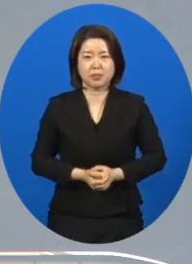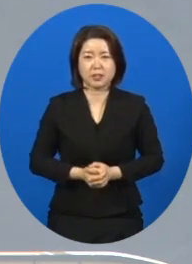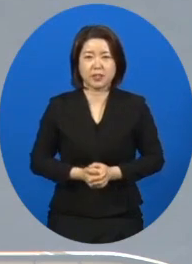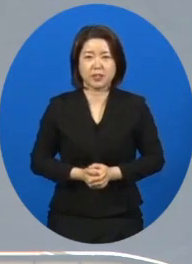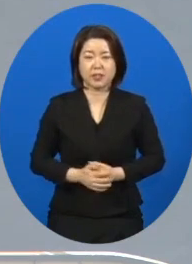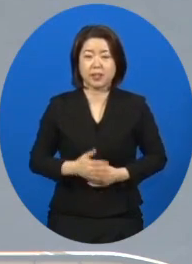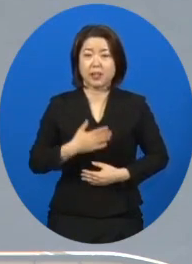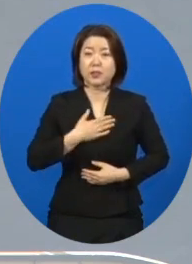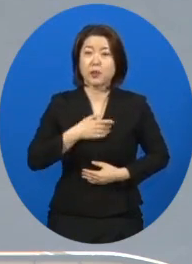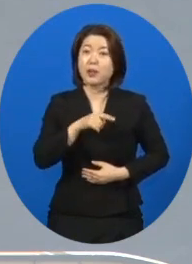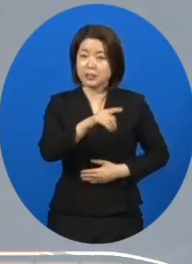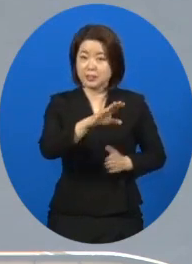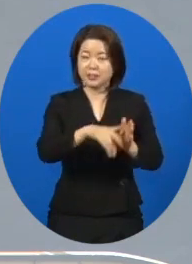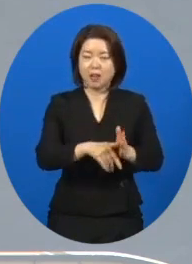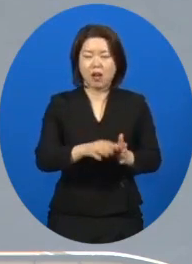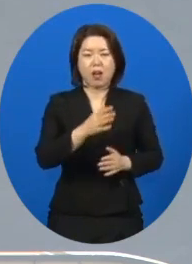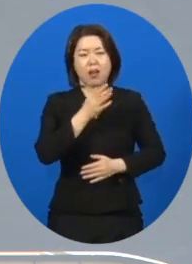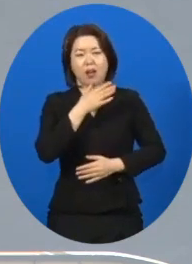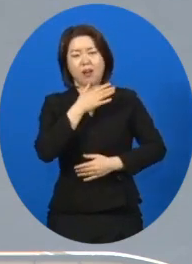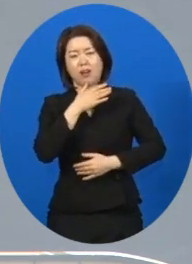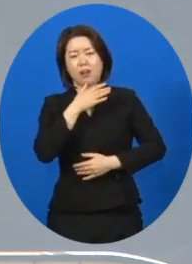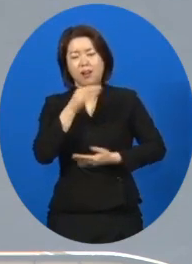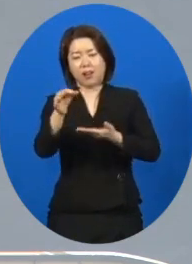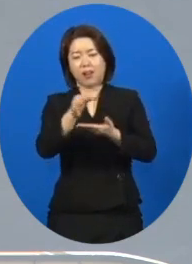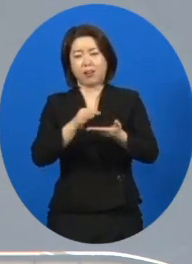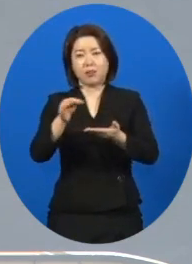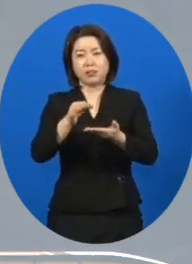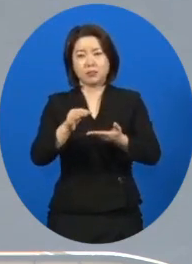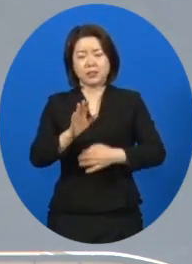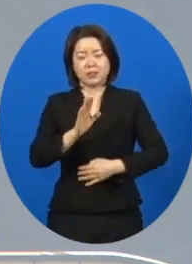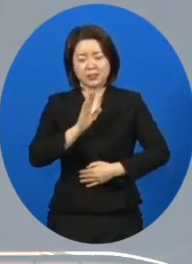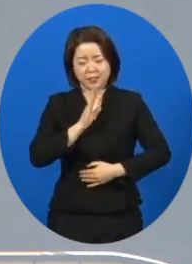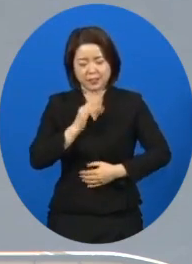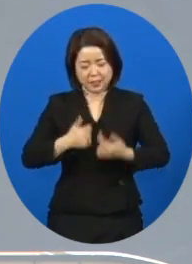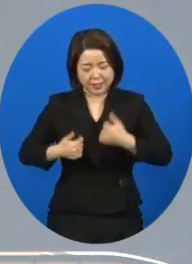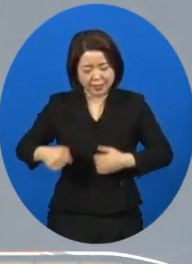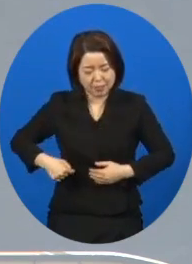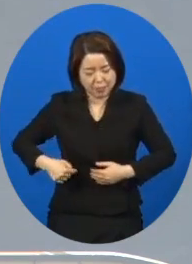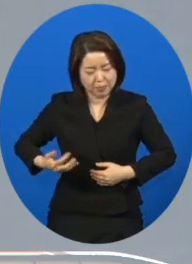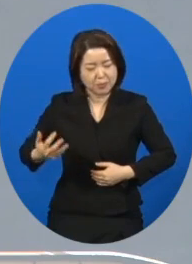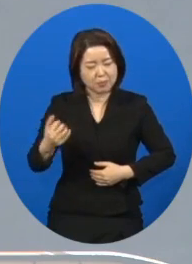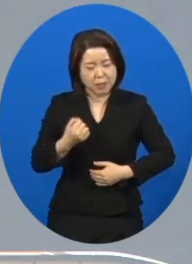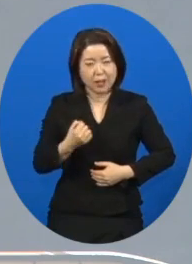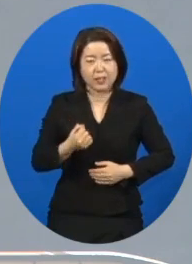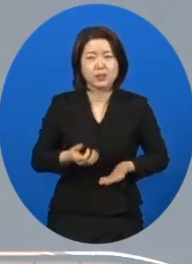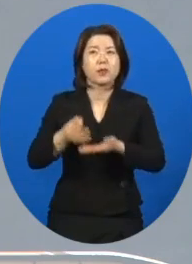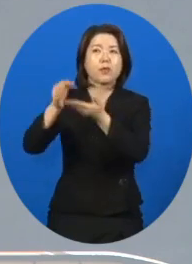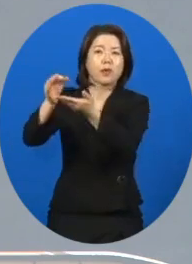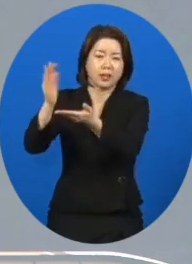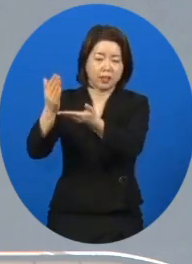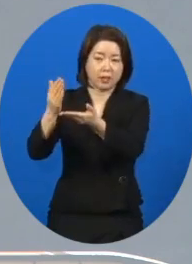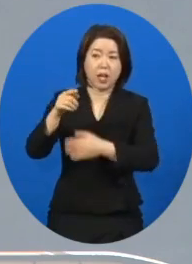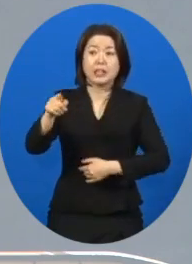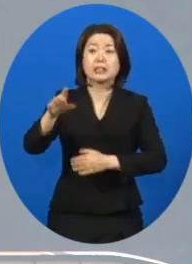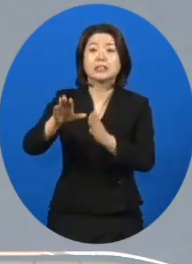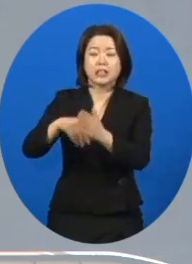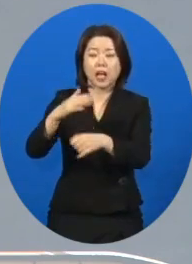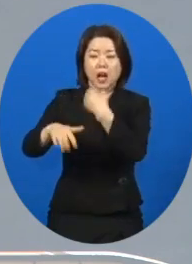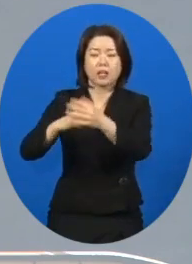저는 그때 아 헌금은 기쁨으로 해야 하는 거고 그때 하나님이 역사하신다는 것을